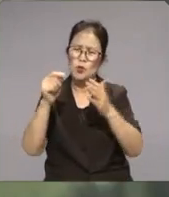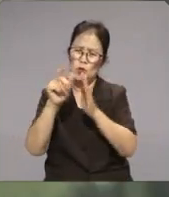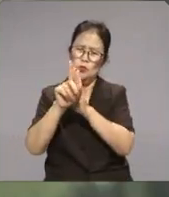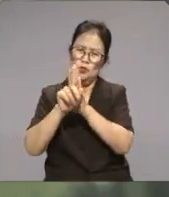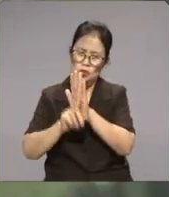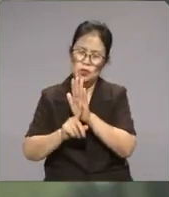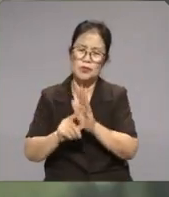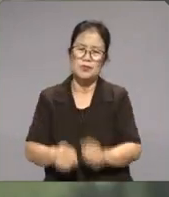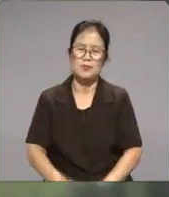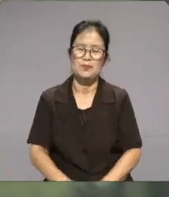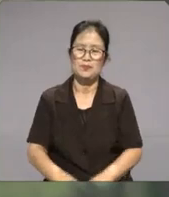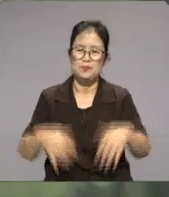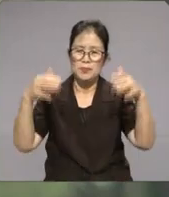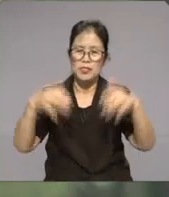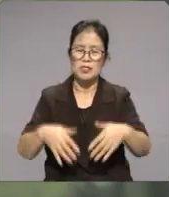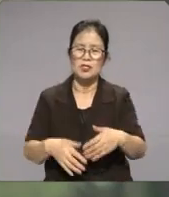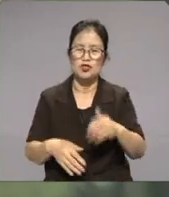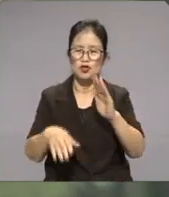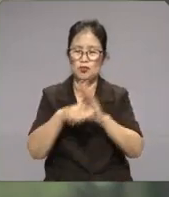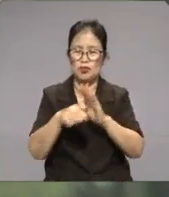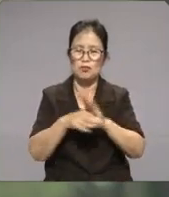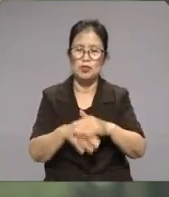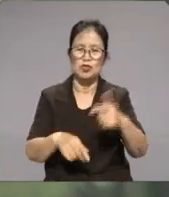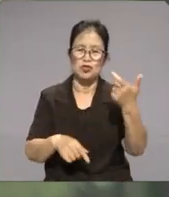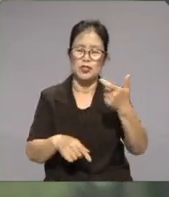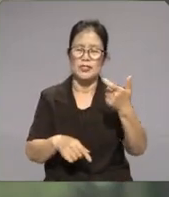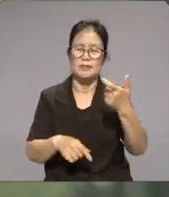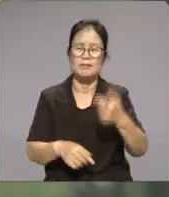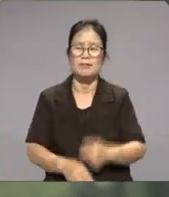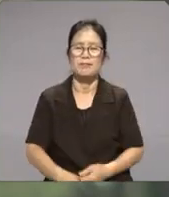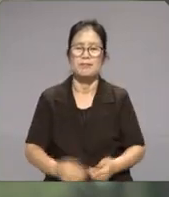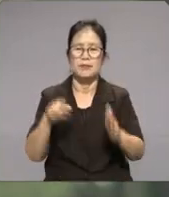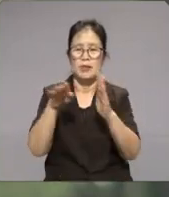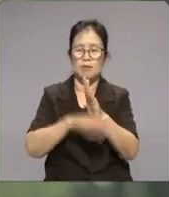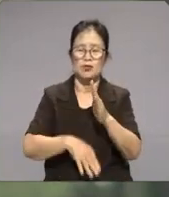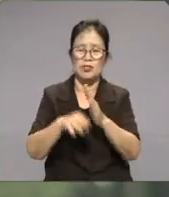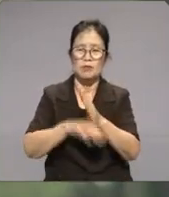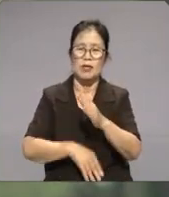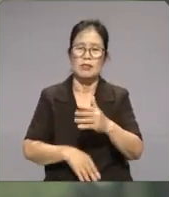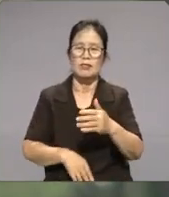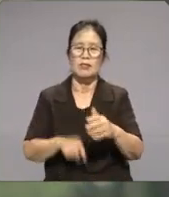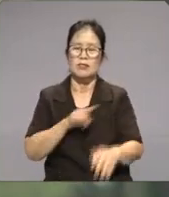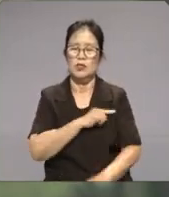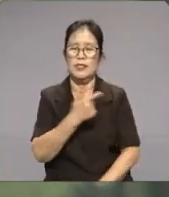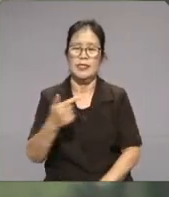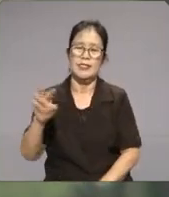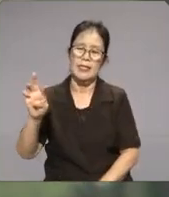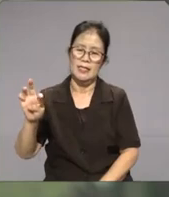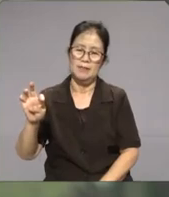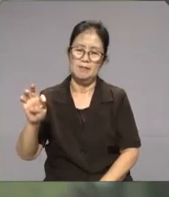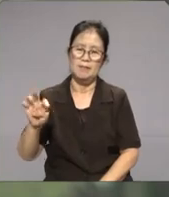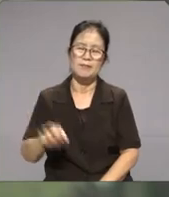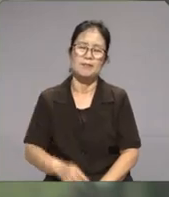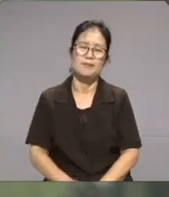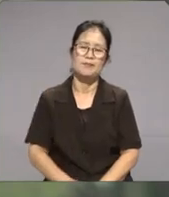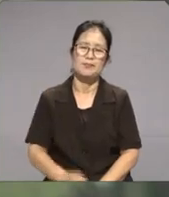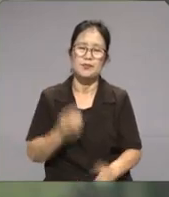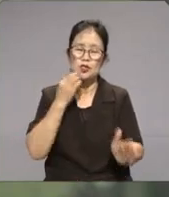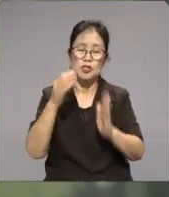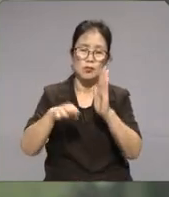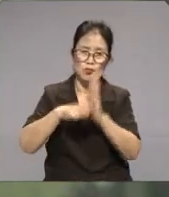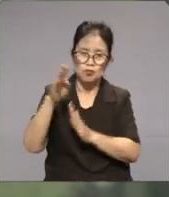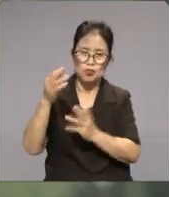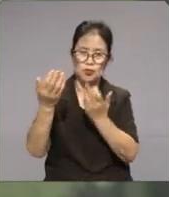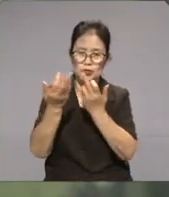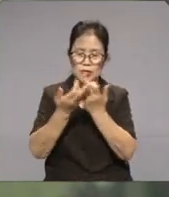꺾이겠습니다 비양은 중부 지방에 최대 60mm 남부 지방에는 최대 40mm 예상되고요 경기 북부와